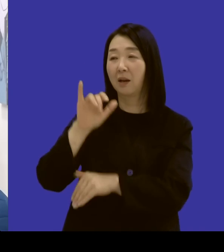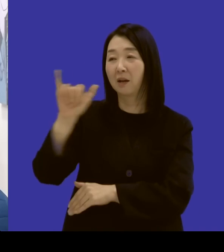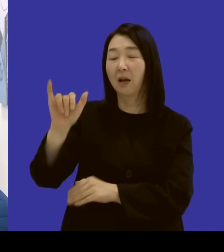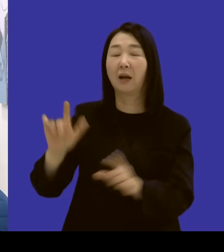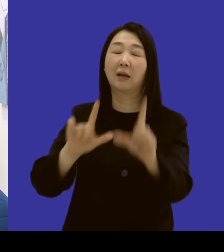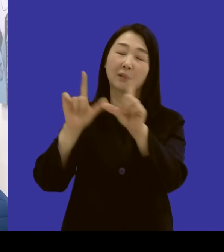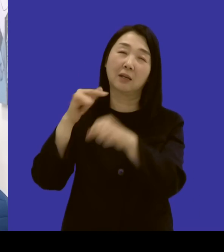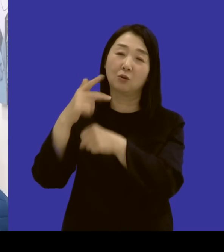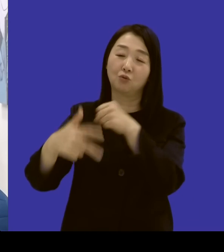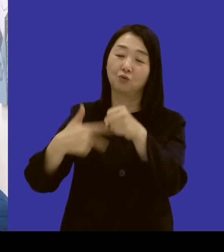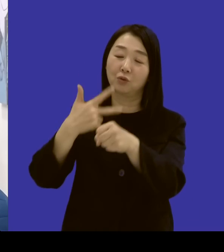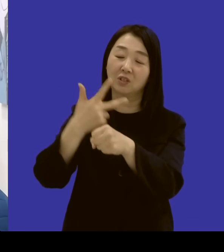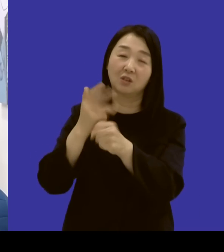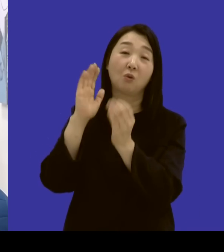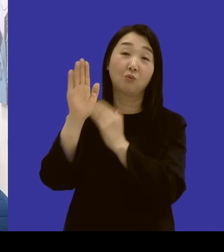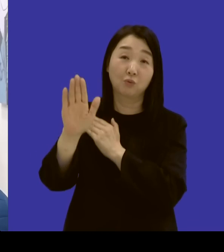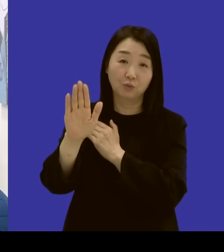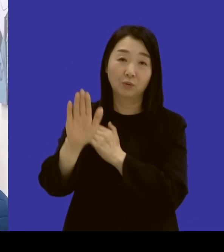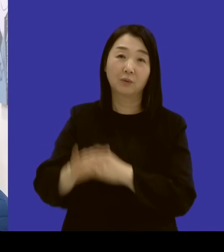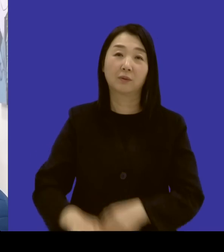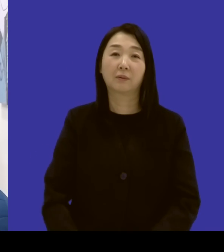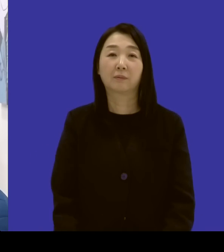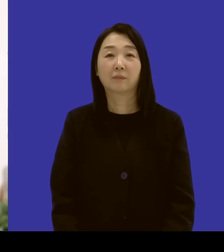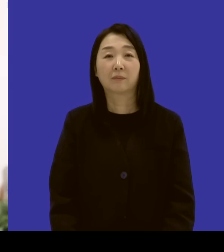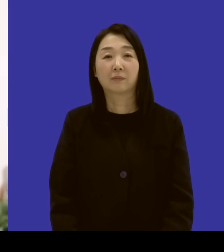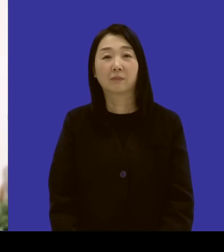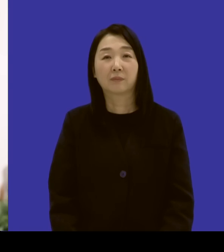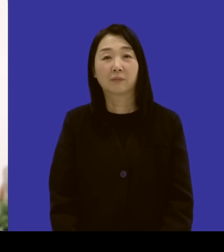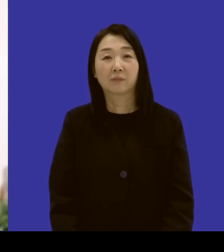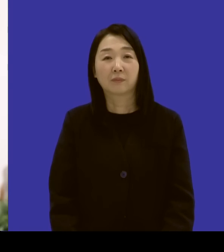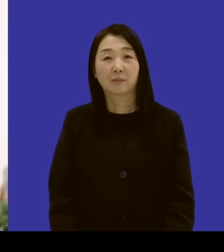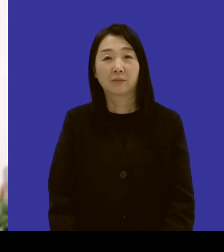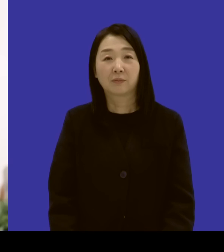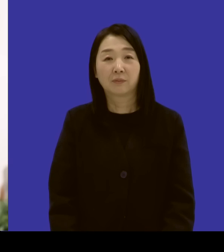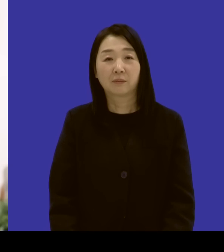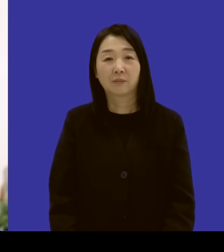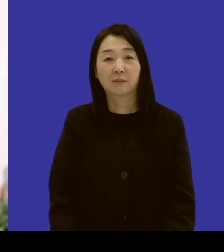굉장히 그 다음이었어요. 그래서 그런